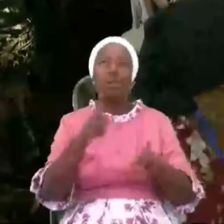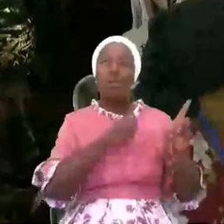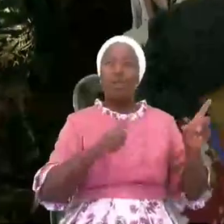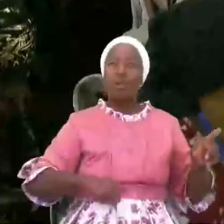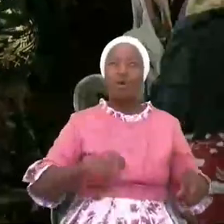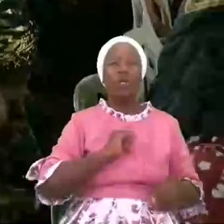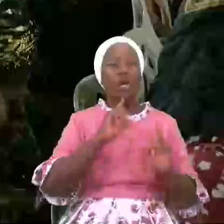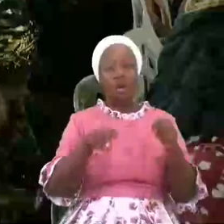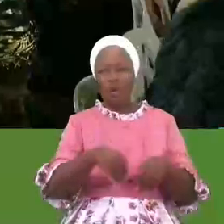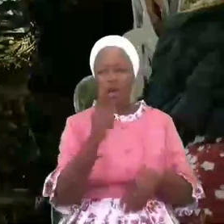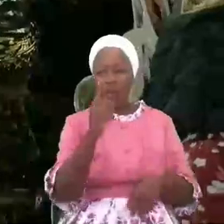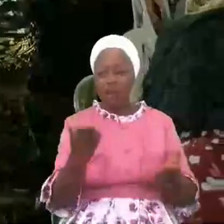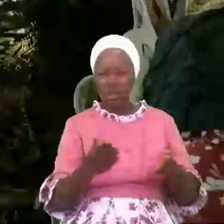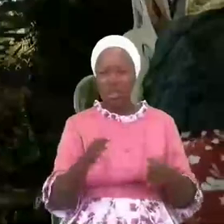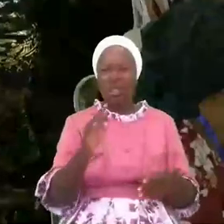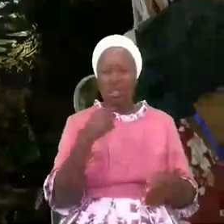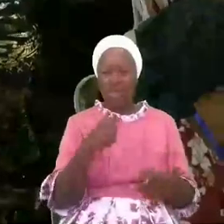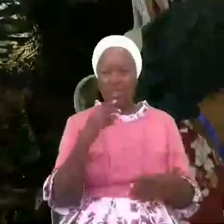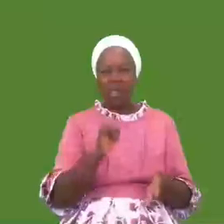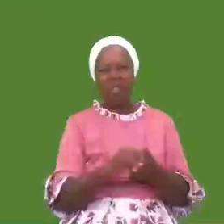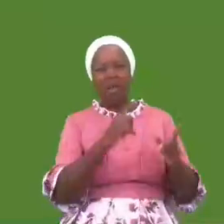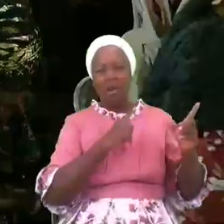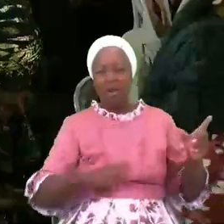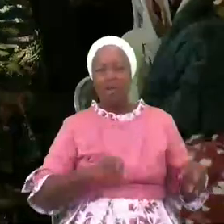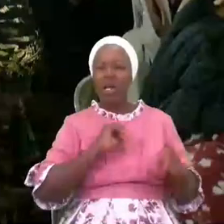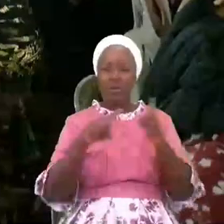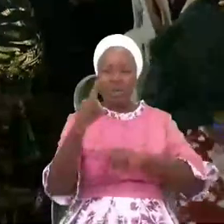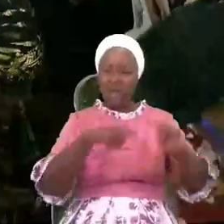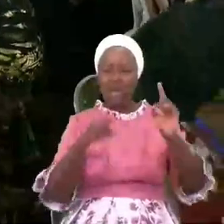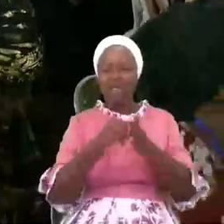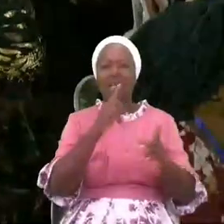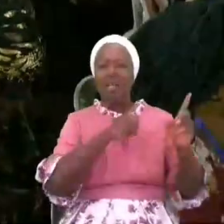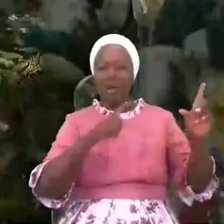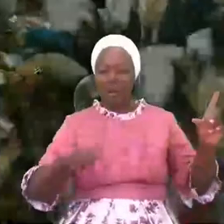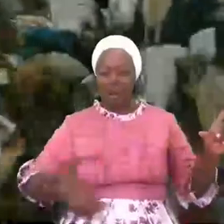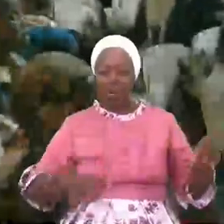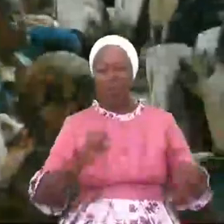viens. Est-ce que quelqu'un là-bas, Seigneur, je viens. Répète non, Seigneur, je viens.